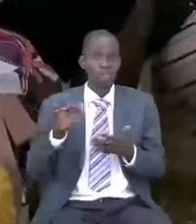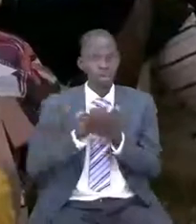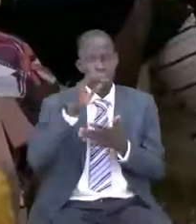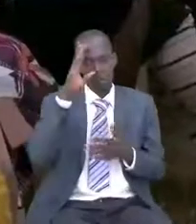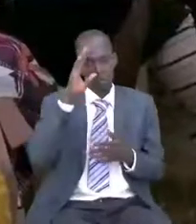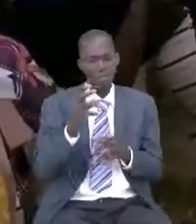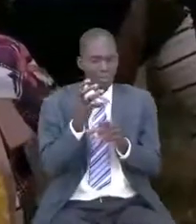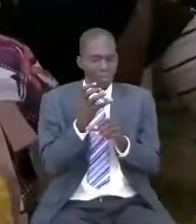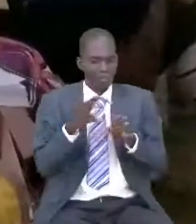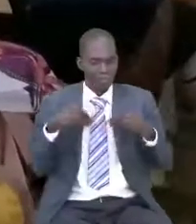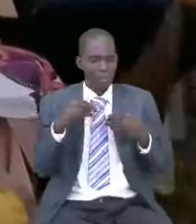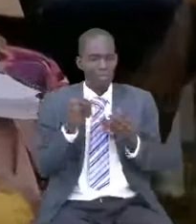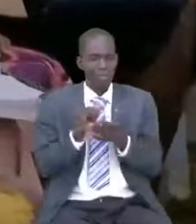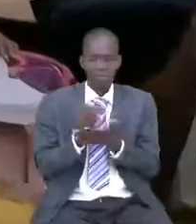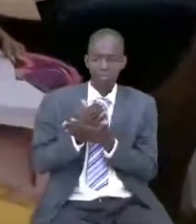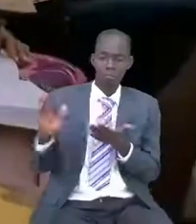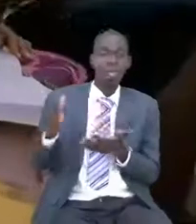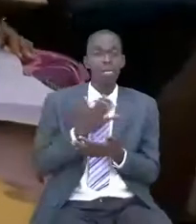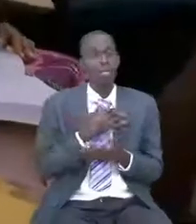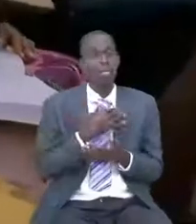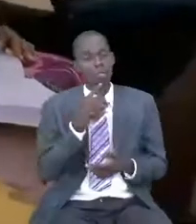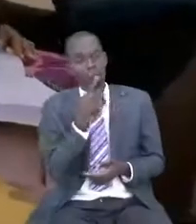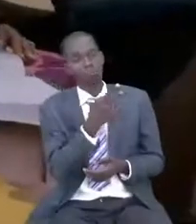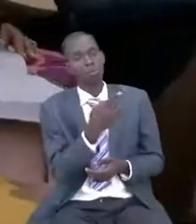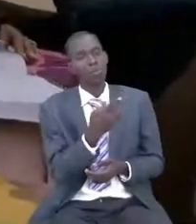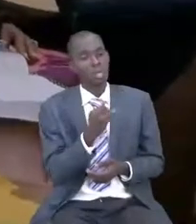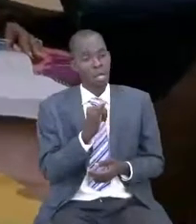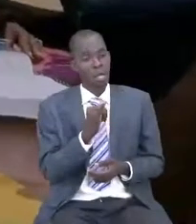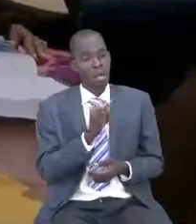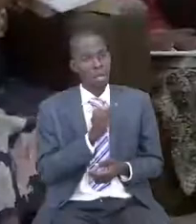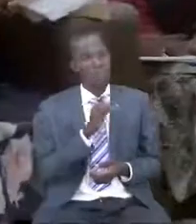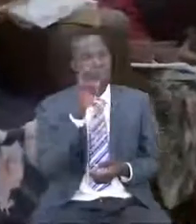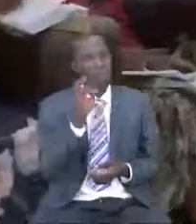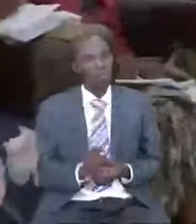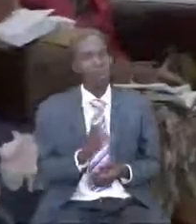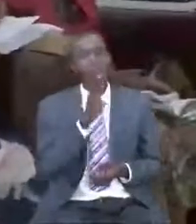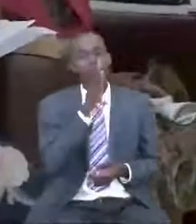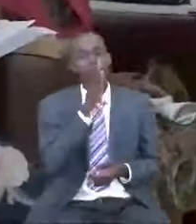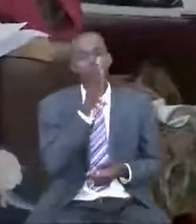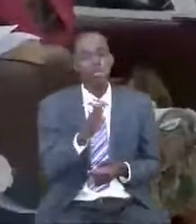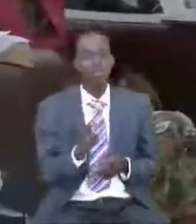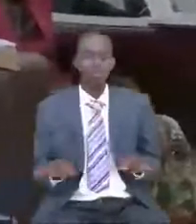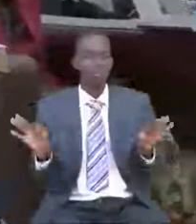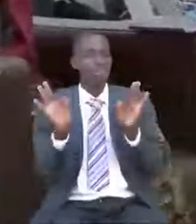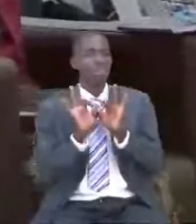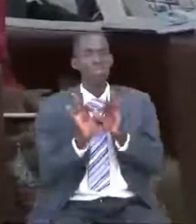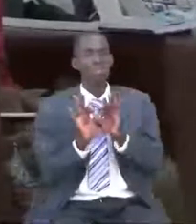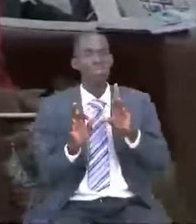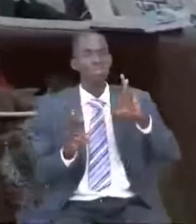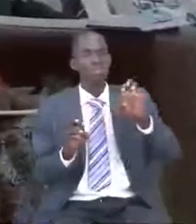rejet et il dit, je dois être important, devenir